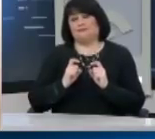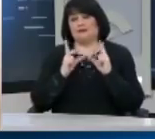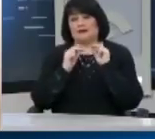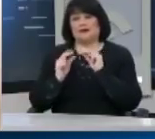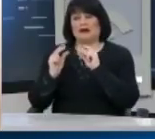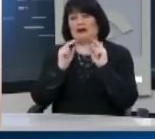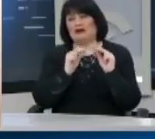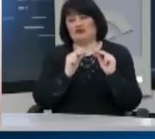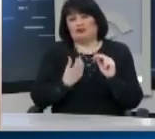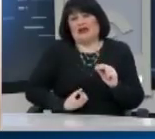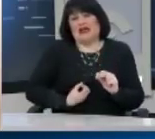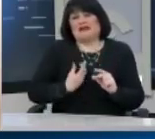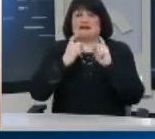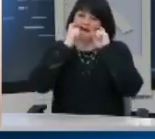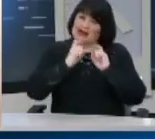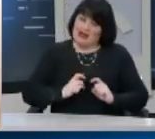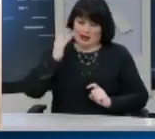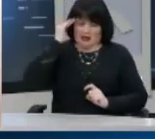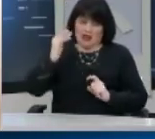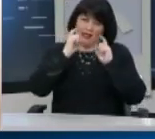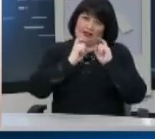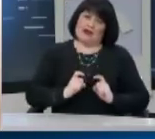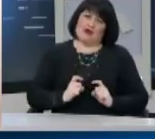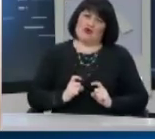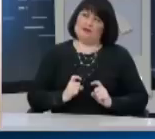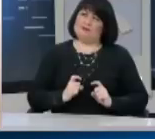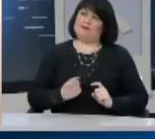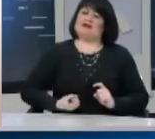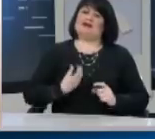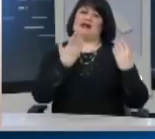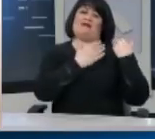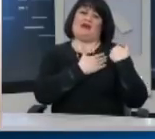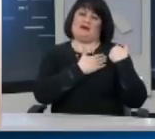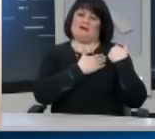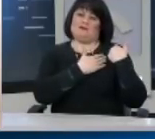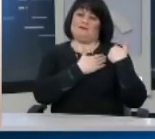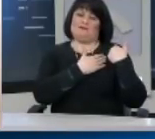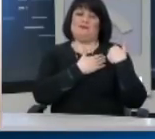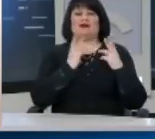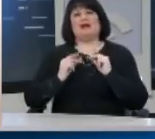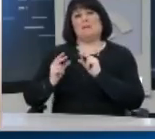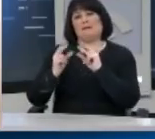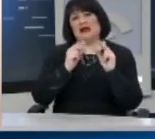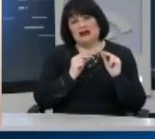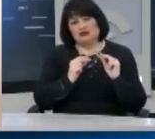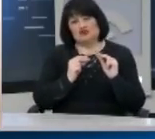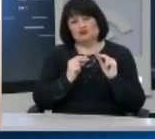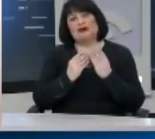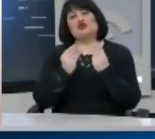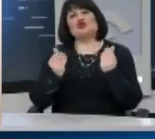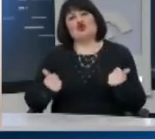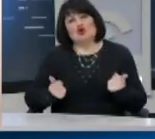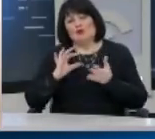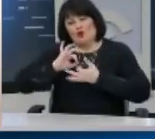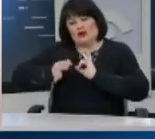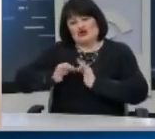μιλήσουμε με την αίσθηση του καθήκοντός μας με την αίσθηση της ευθύνης μας να μιλήσουμε κατά κάποιο τρόπο και